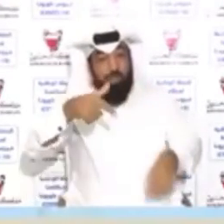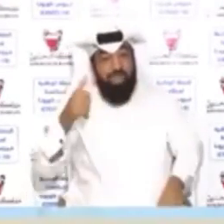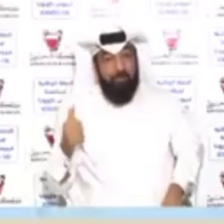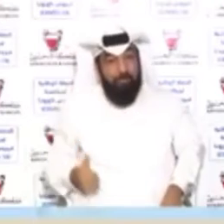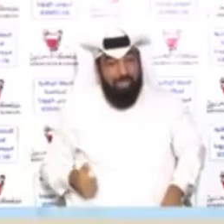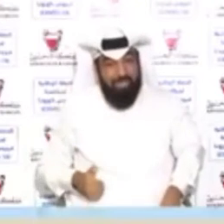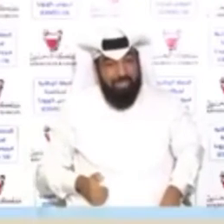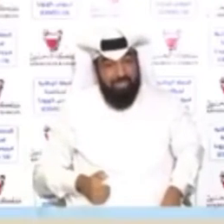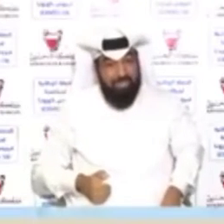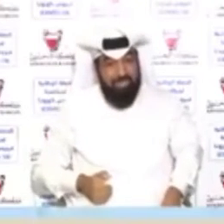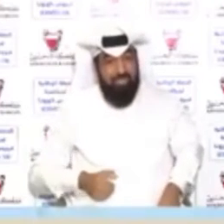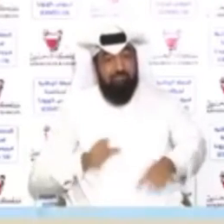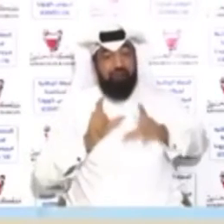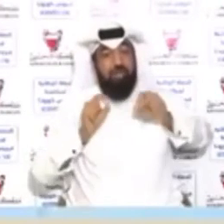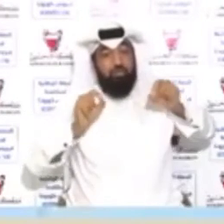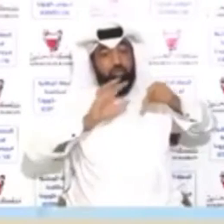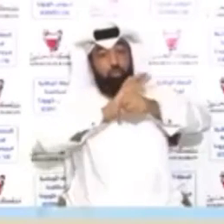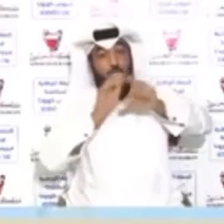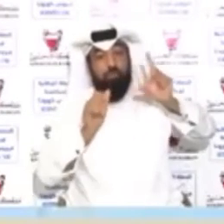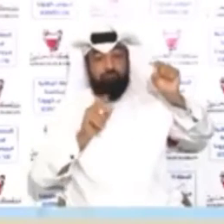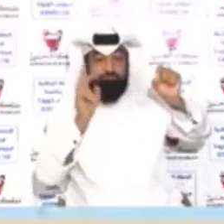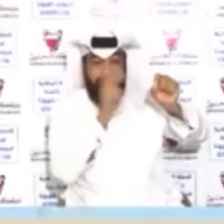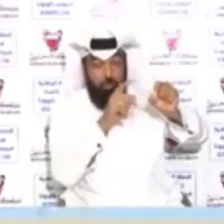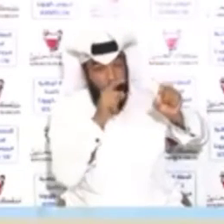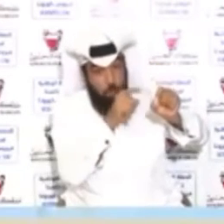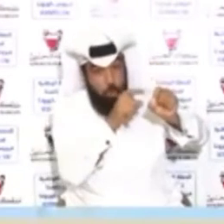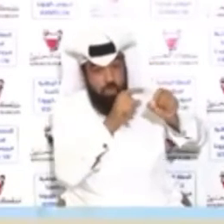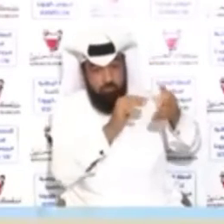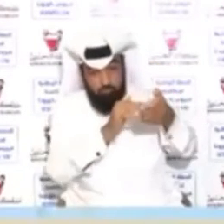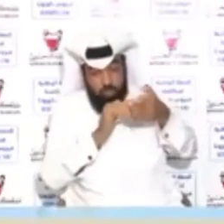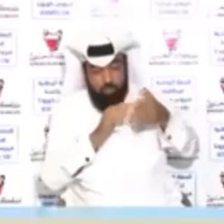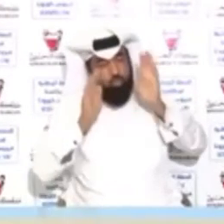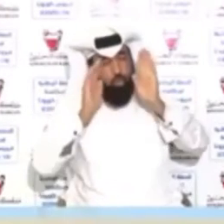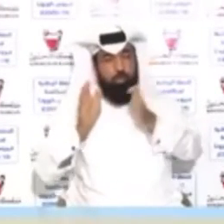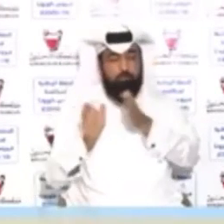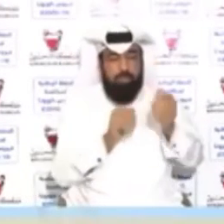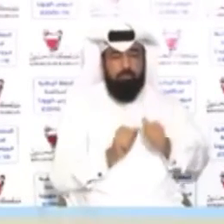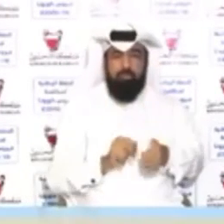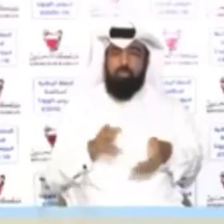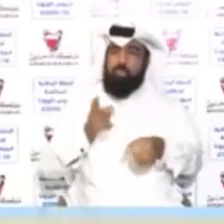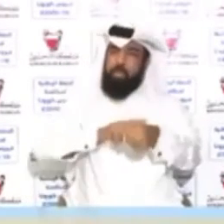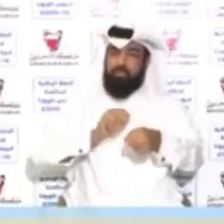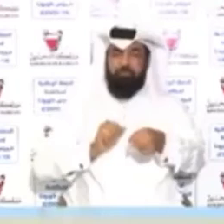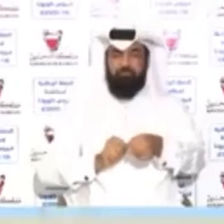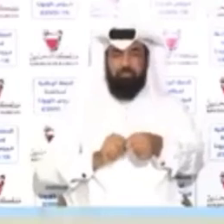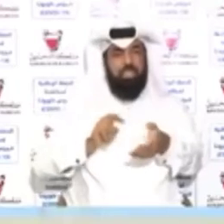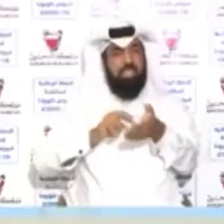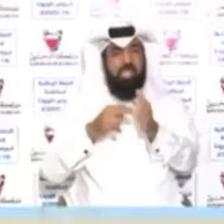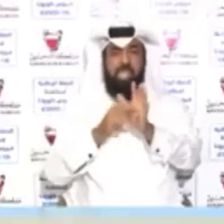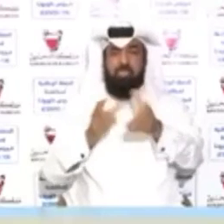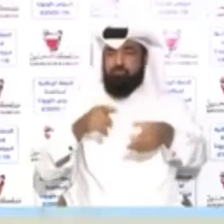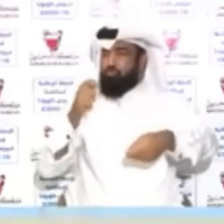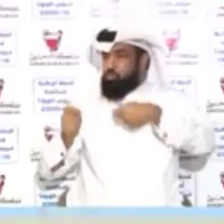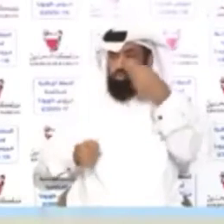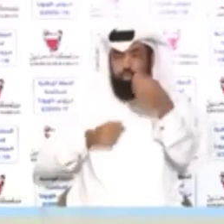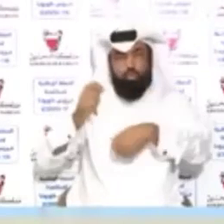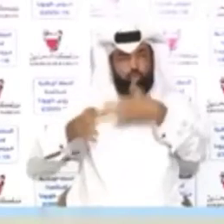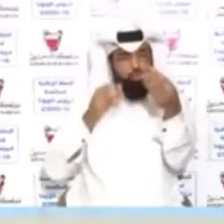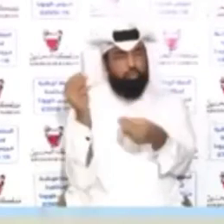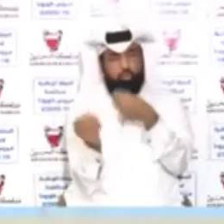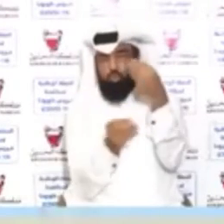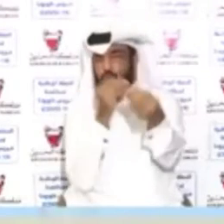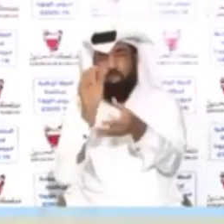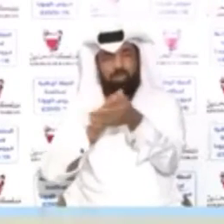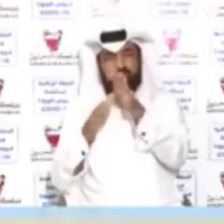مهم اللي هو الدخول الآمن المنزلي، اللي أنا الله سلمكم بتطرق إلى